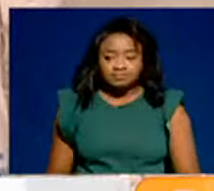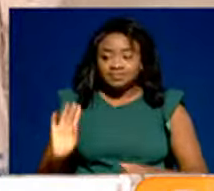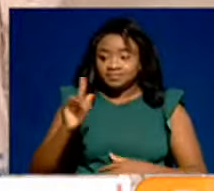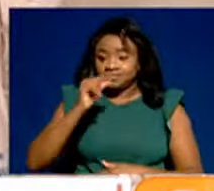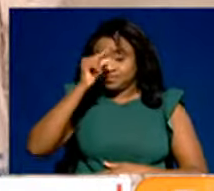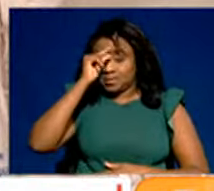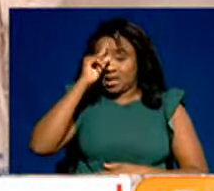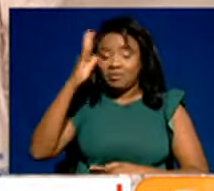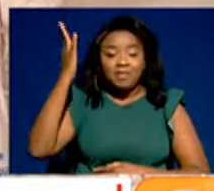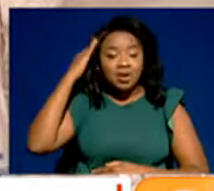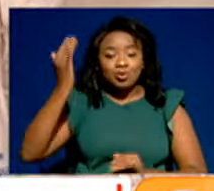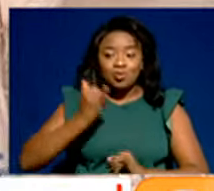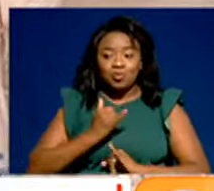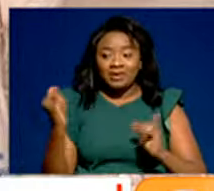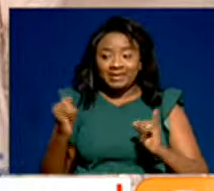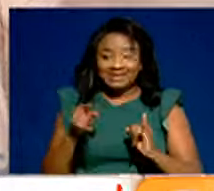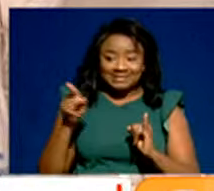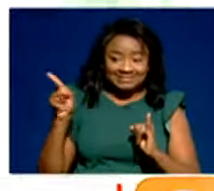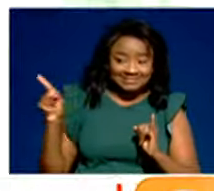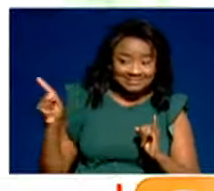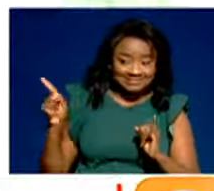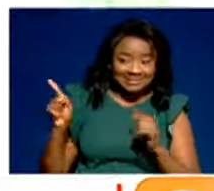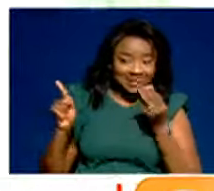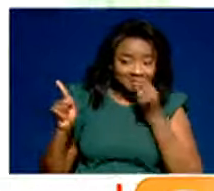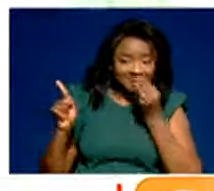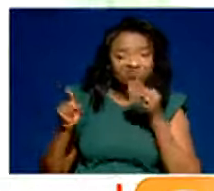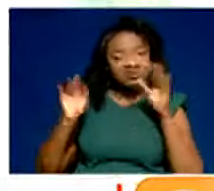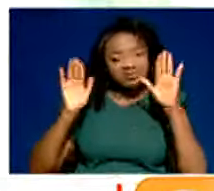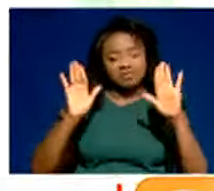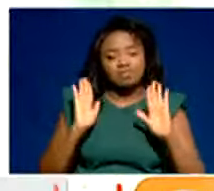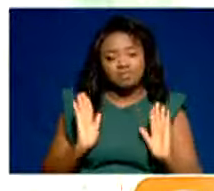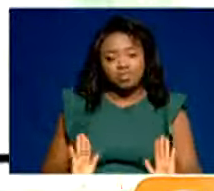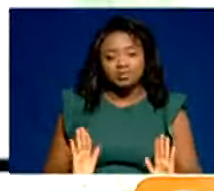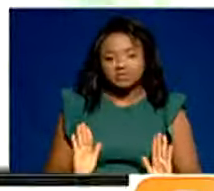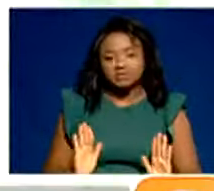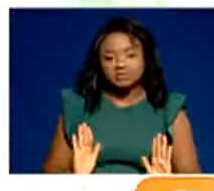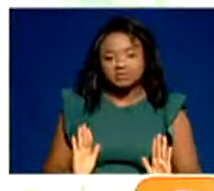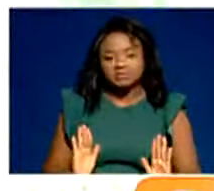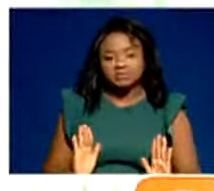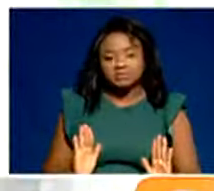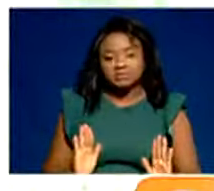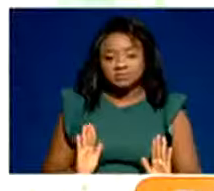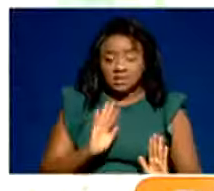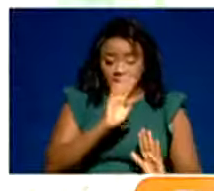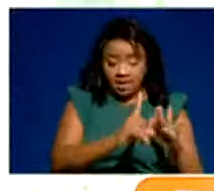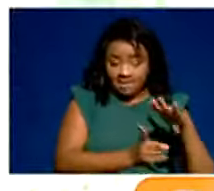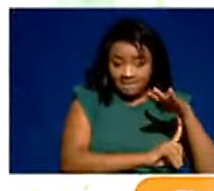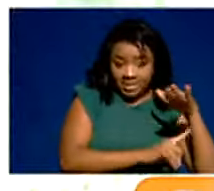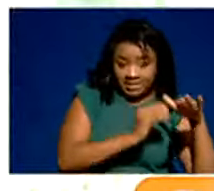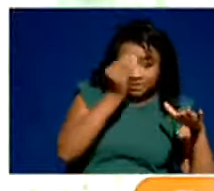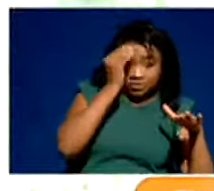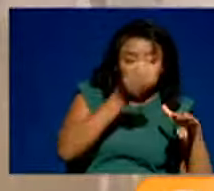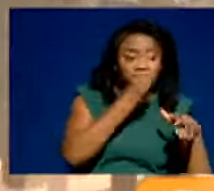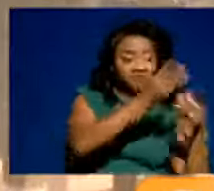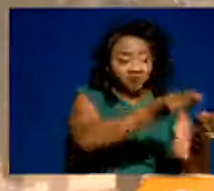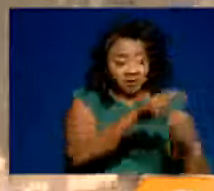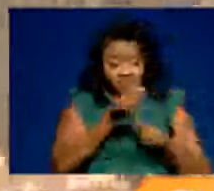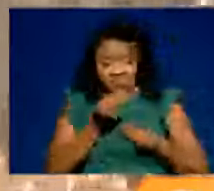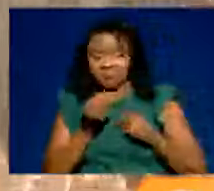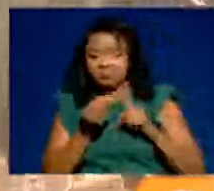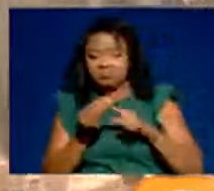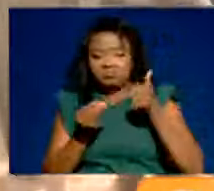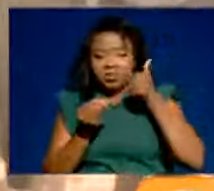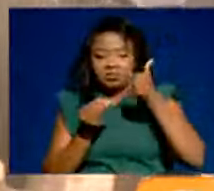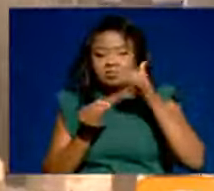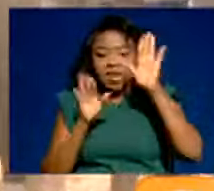hii chakula yetu, na kwa hivyo chakula yetu yenye wizara ya elimu inatoa itaendelea bila shida. Sasa shule